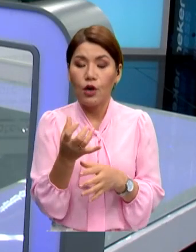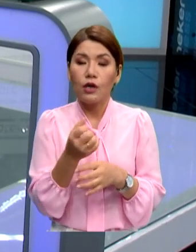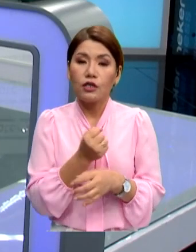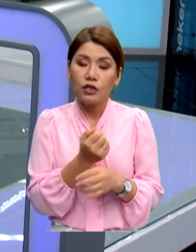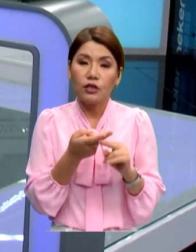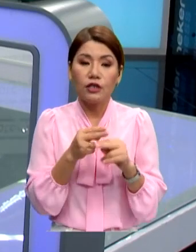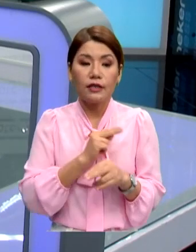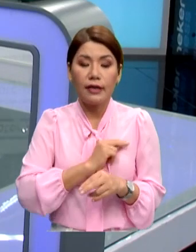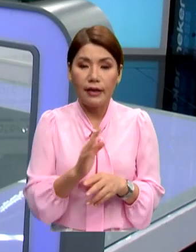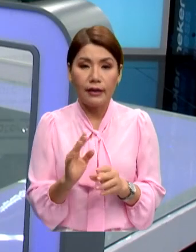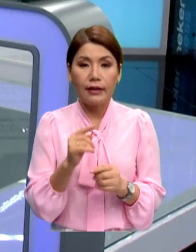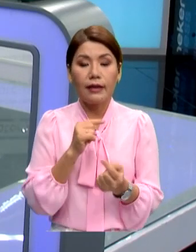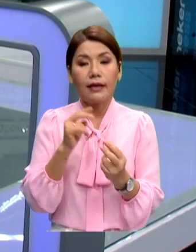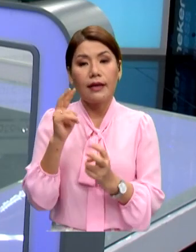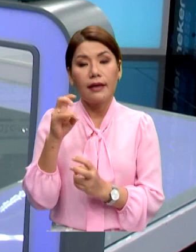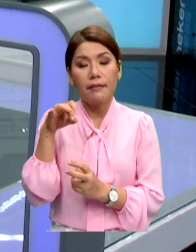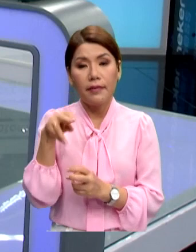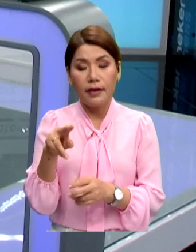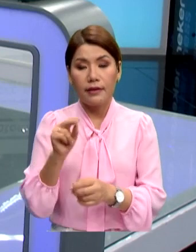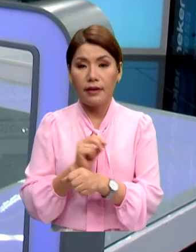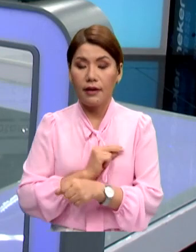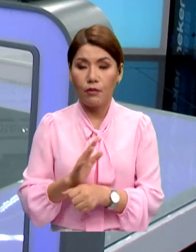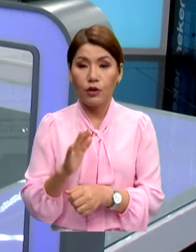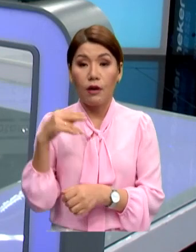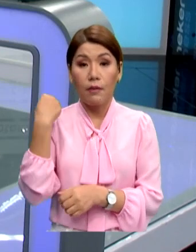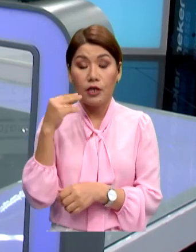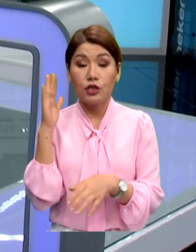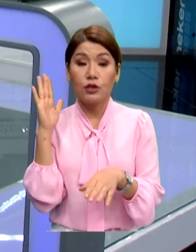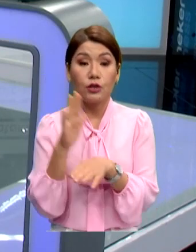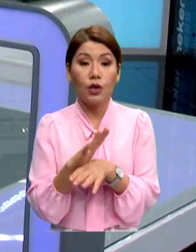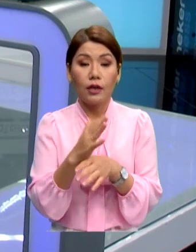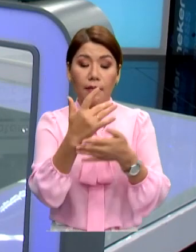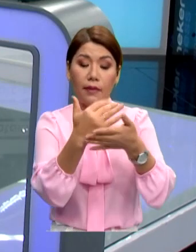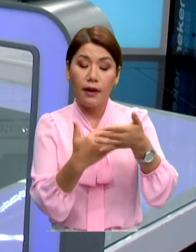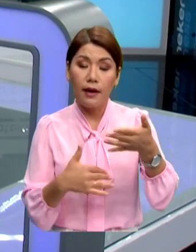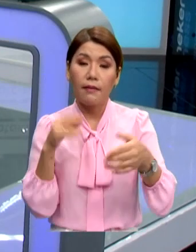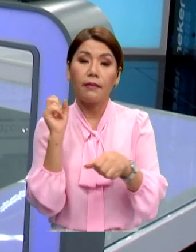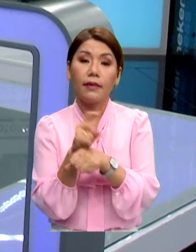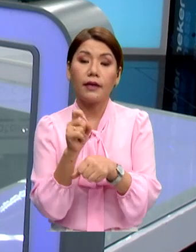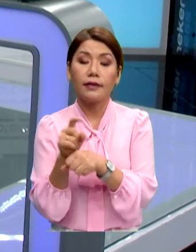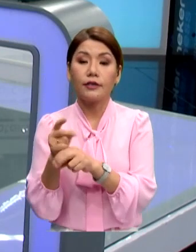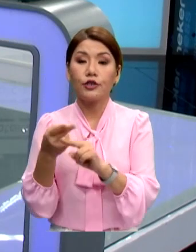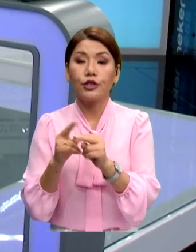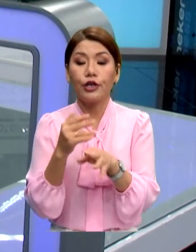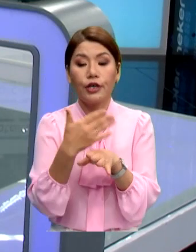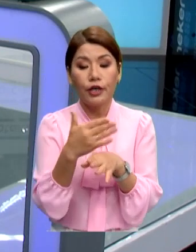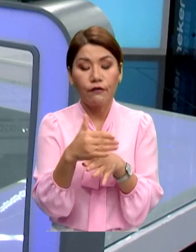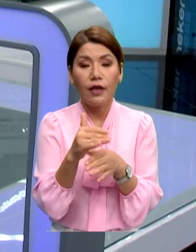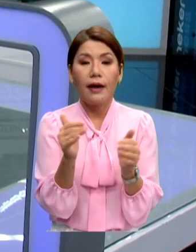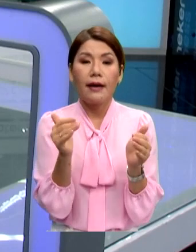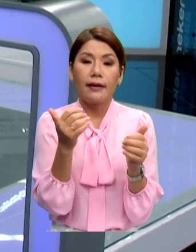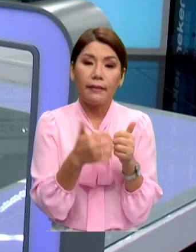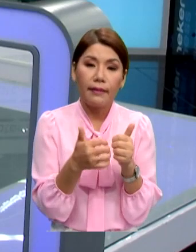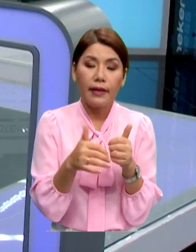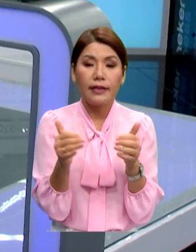не работает на предпринимателей. В своем послании Касым-Жомарт Тукаев озвучил ряд поручений касательно кредитования малого и среднего